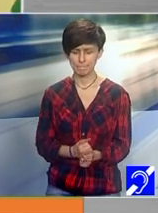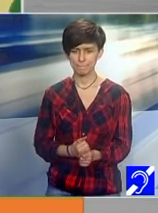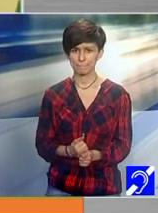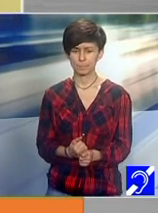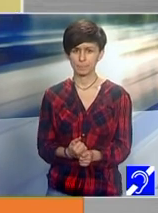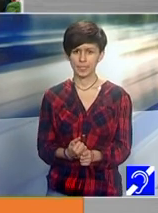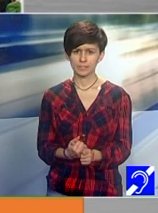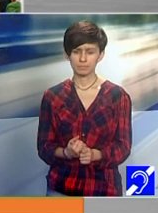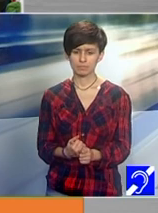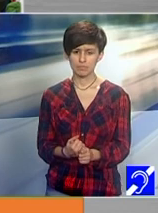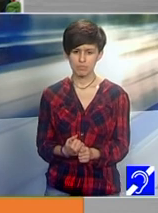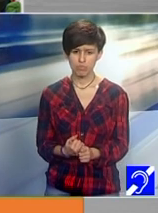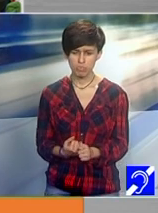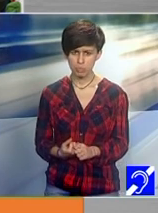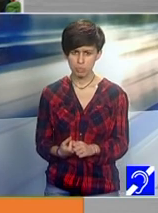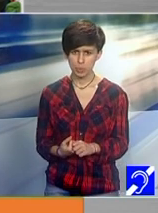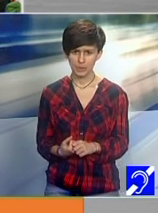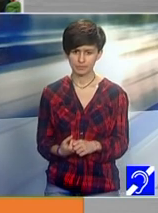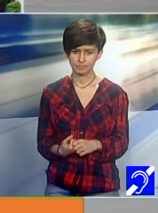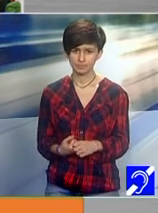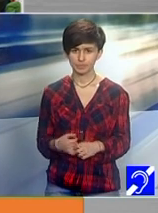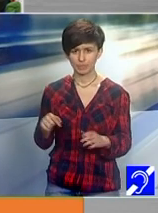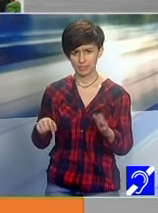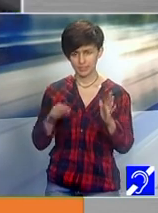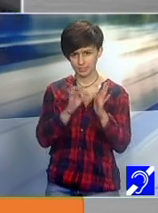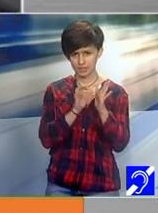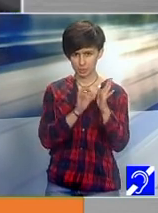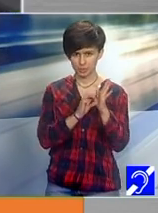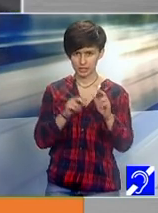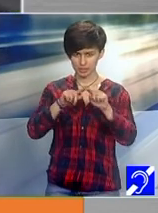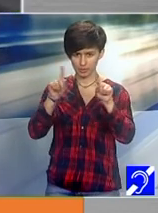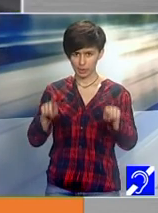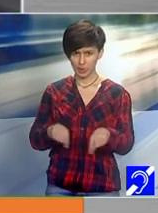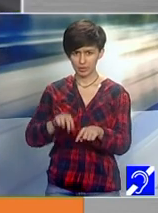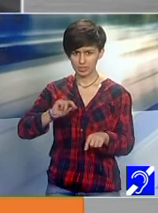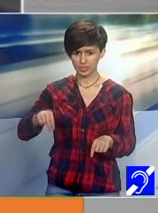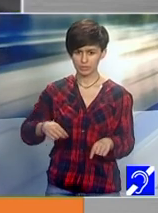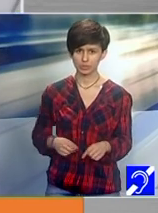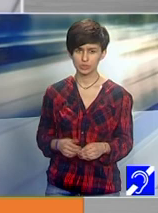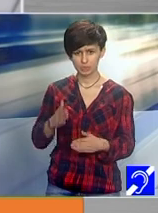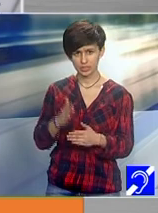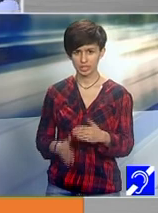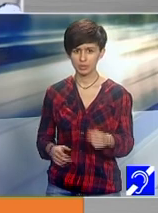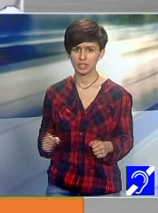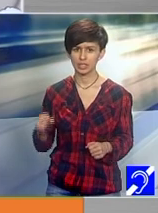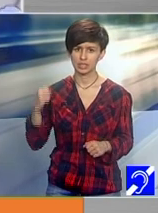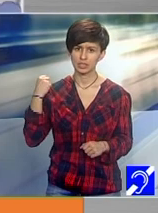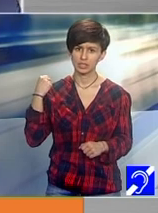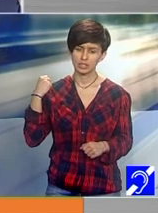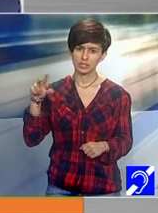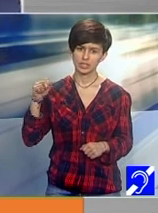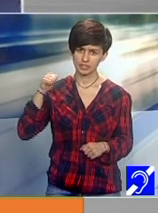Deci noul contract cadru, care... În aceste condiții, contractul nostru se încheie la 31 martie. Așa nu se mai